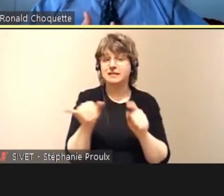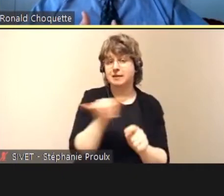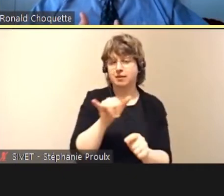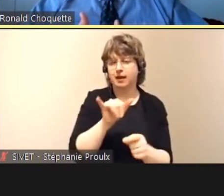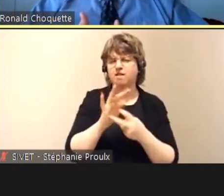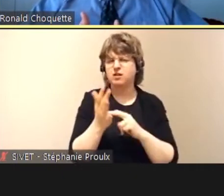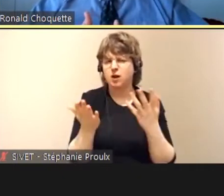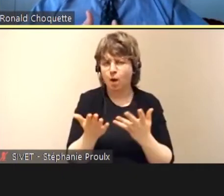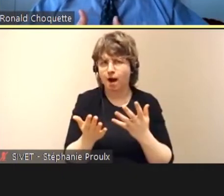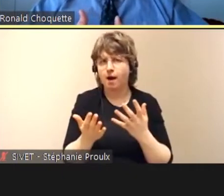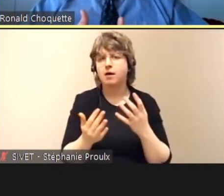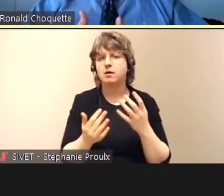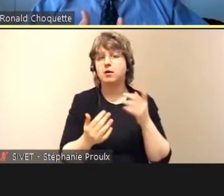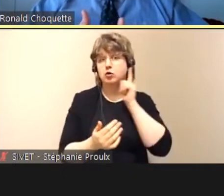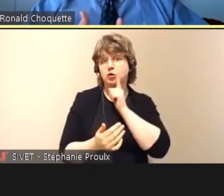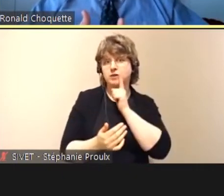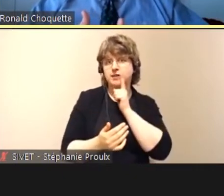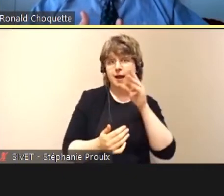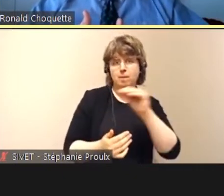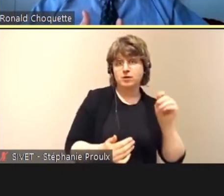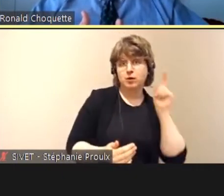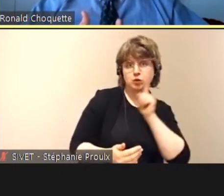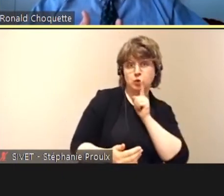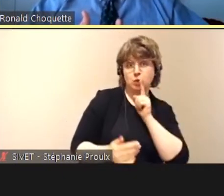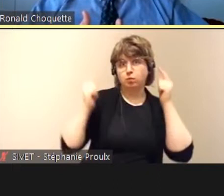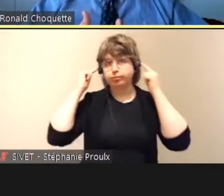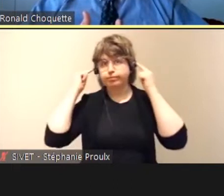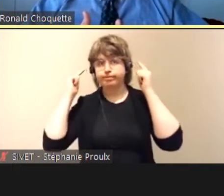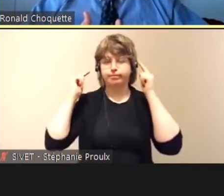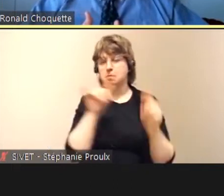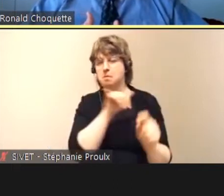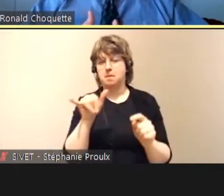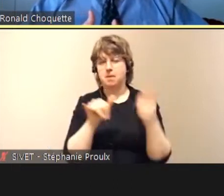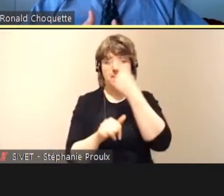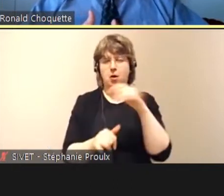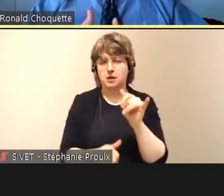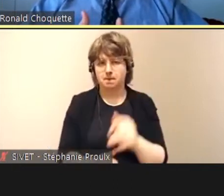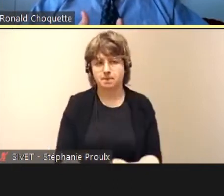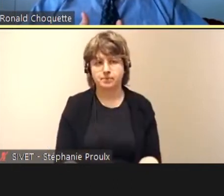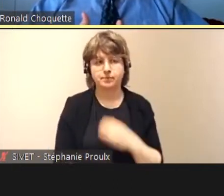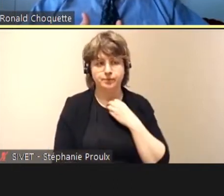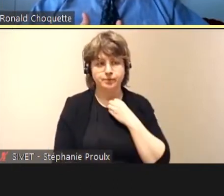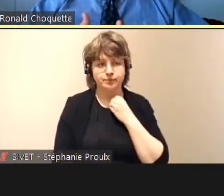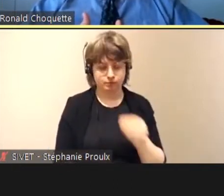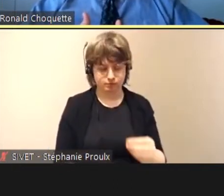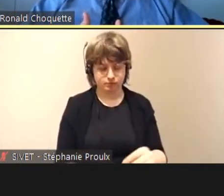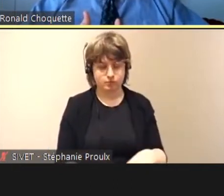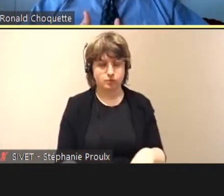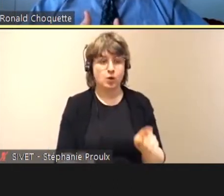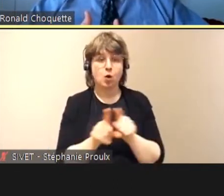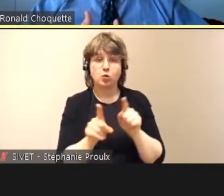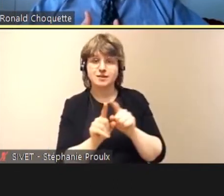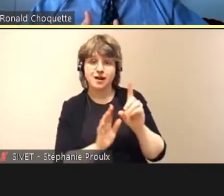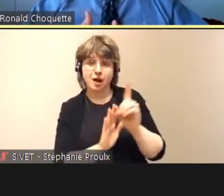dire que la surdité est à peu près du même niveau de chaque côté. Le degré de la déficience